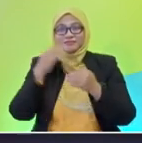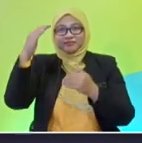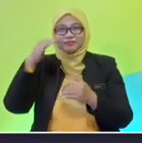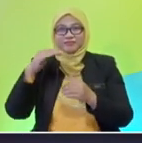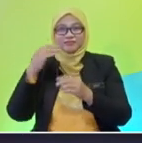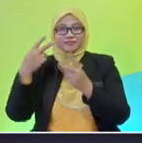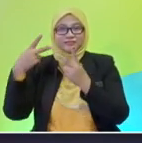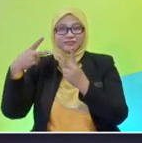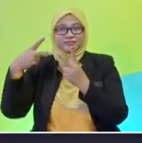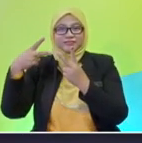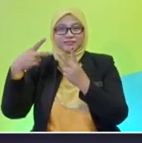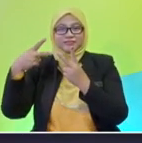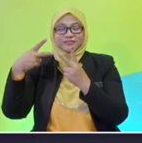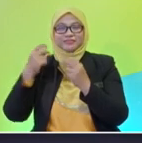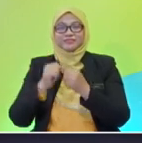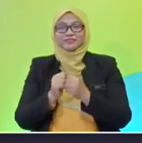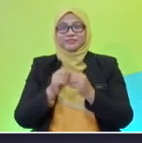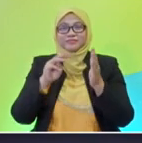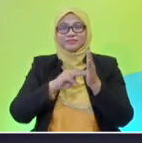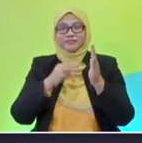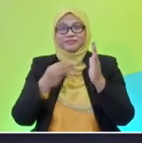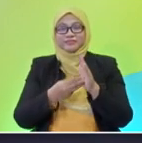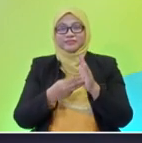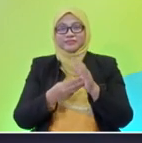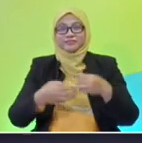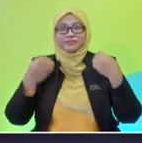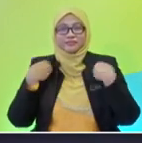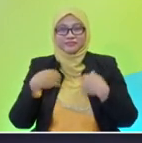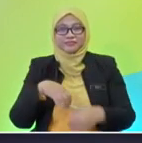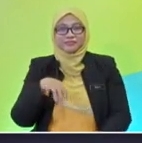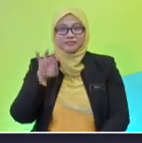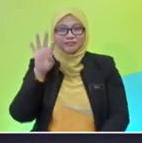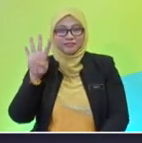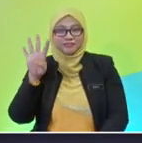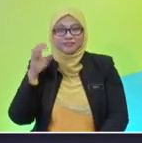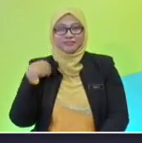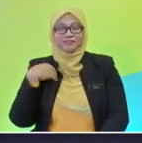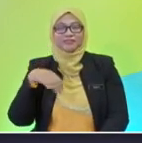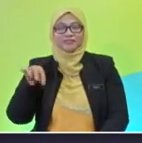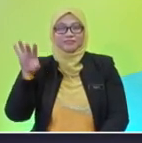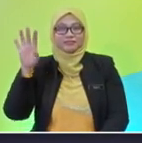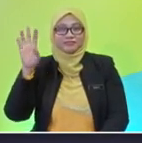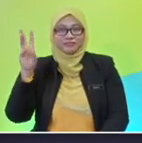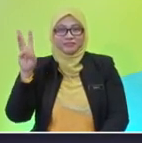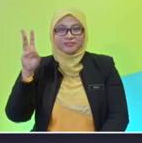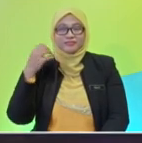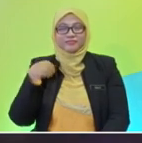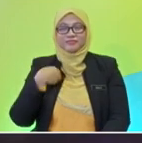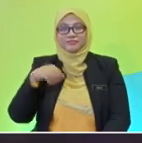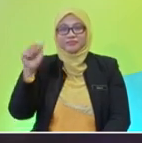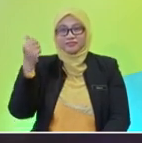maksud. Okey, selain daripada pantun dua kerat, kita ada pantun empat kerat, enam kerat, lapan kerat, sepuluh kerat, dua belas